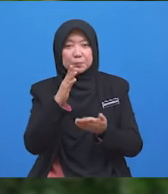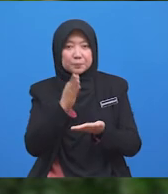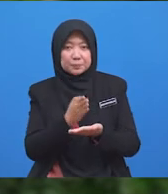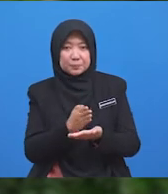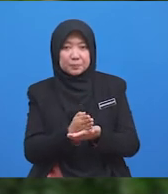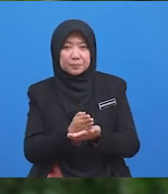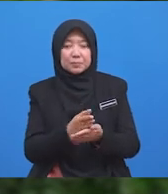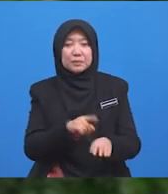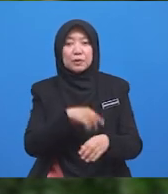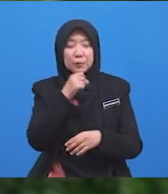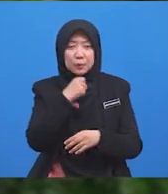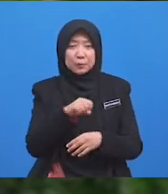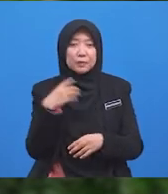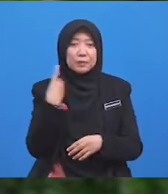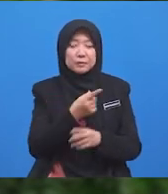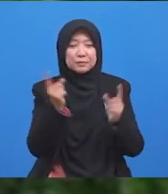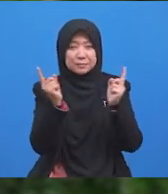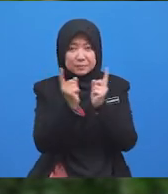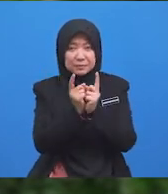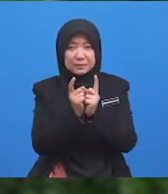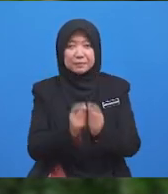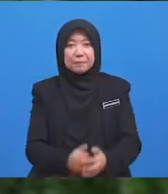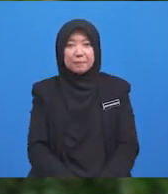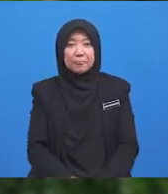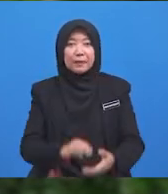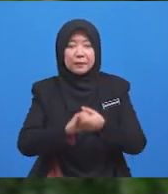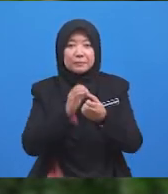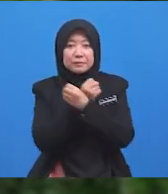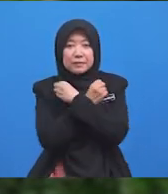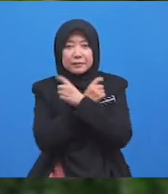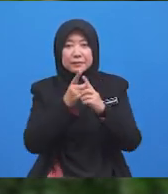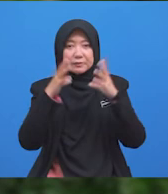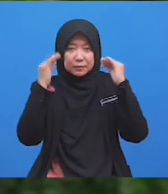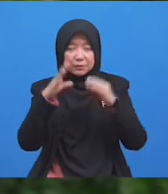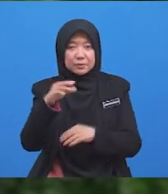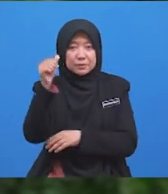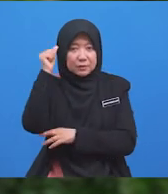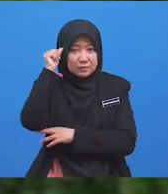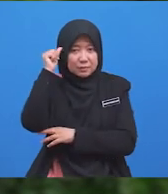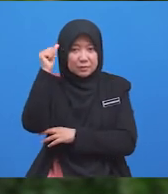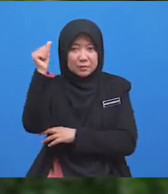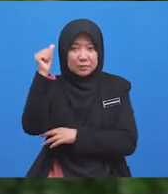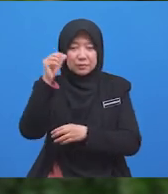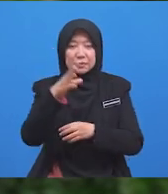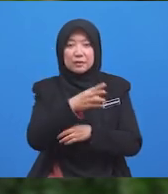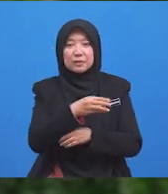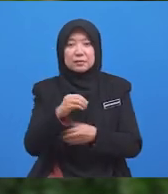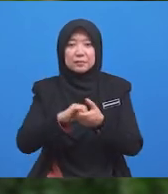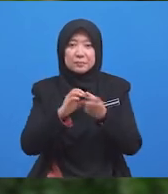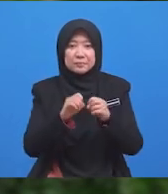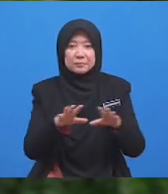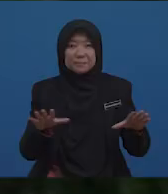panjang umur kita bersua salam sayang dari ceguk Assalamualaikum dan salam